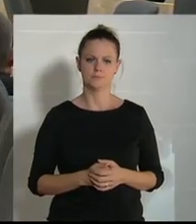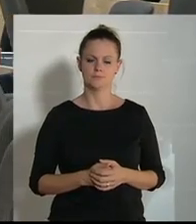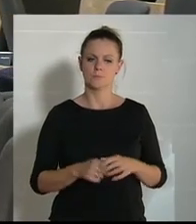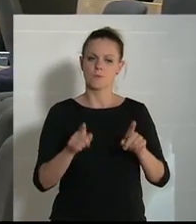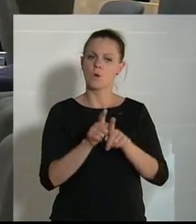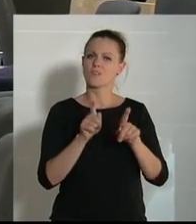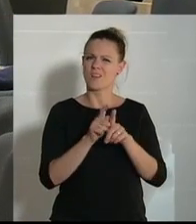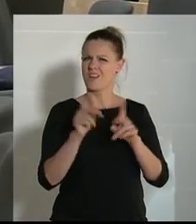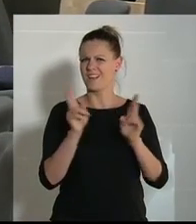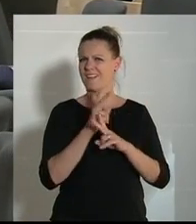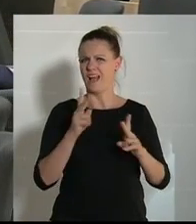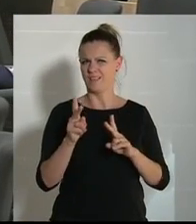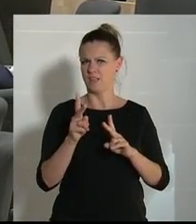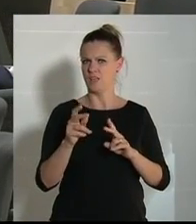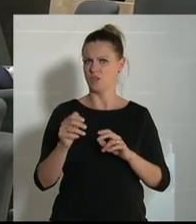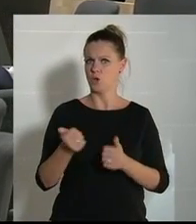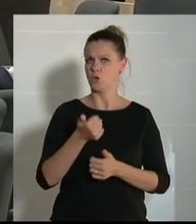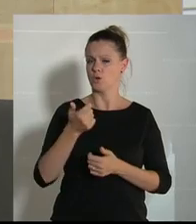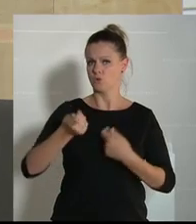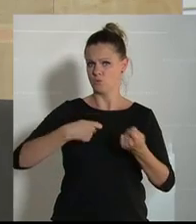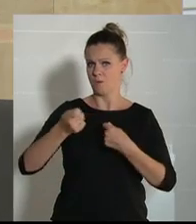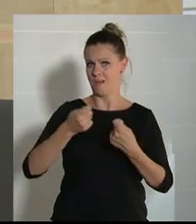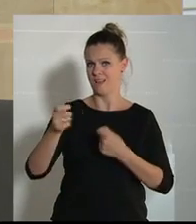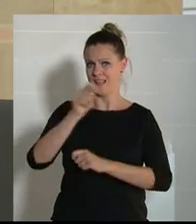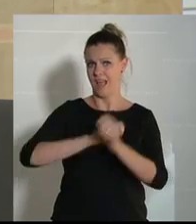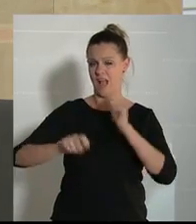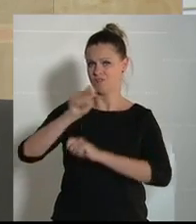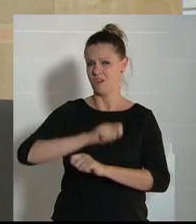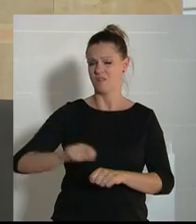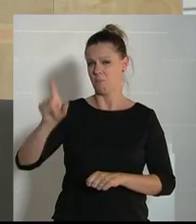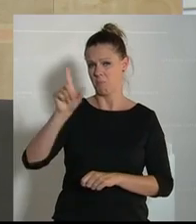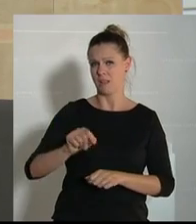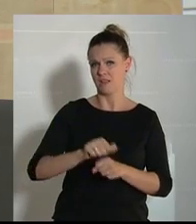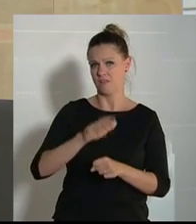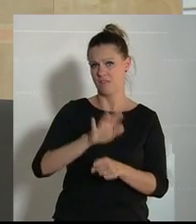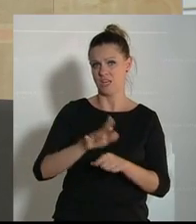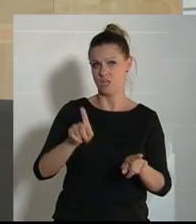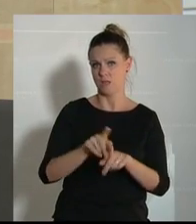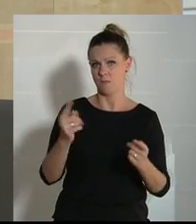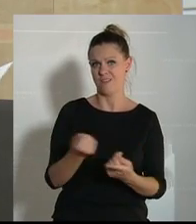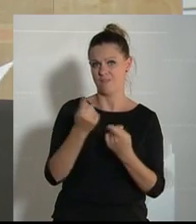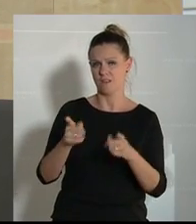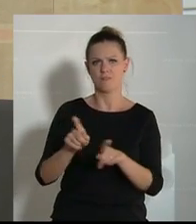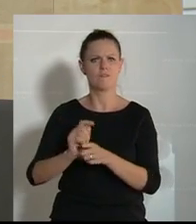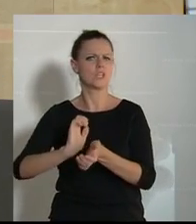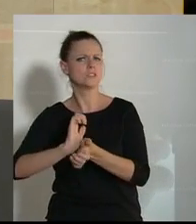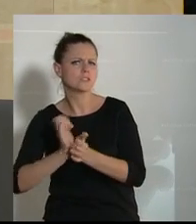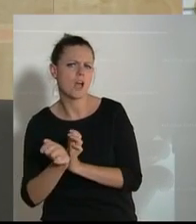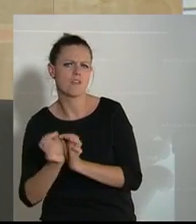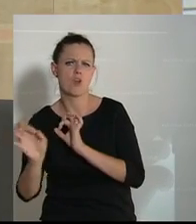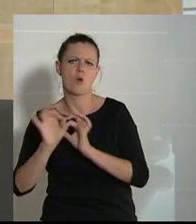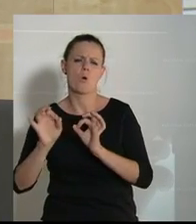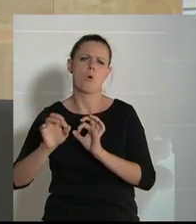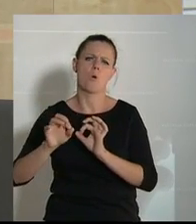Und man kann nicht für den Einkauf in einem Supermarkt mit einem Kilogramm Billigstfleisch genauso werben wie mit Seifen oder